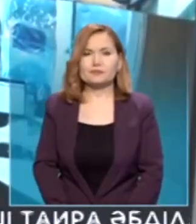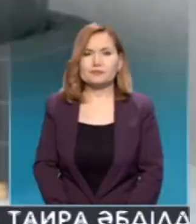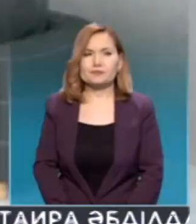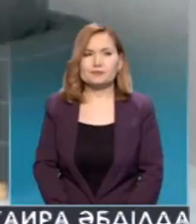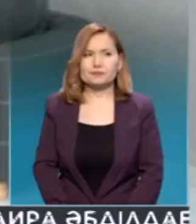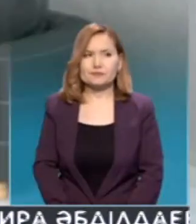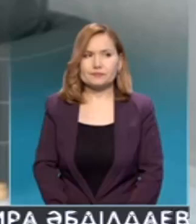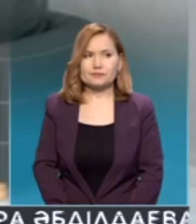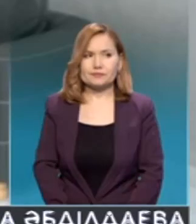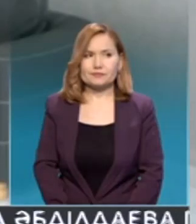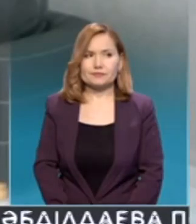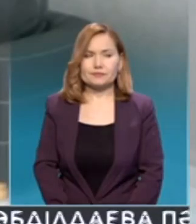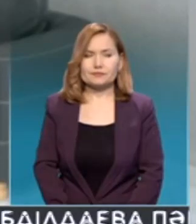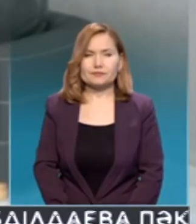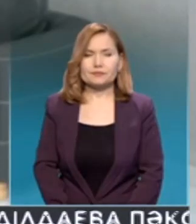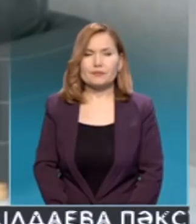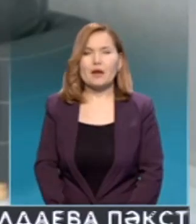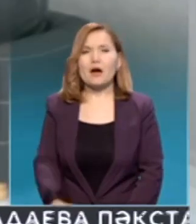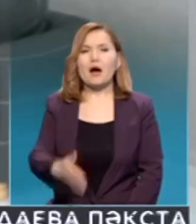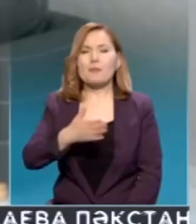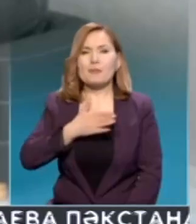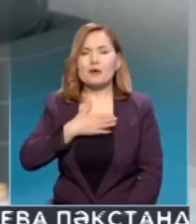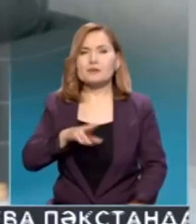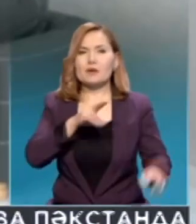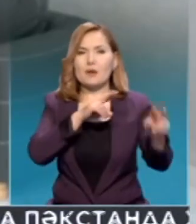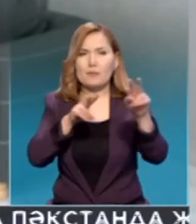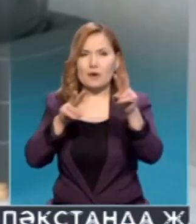на протяжении 13 часов Казахстан